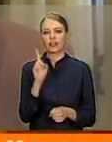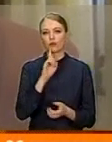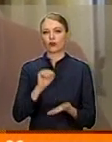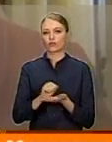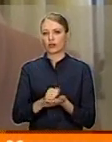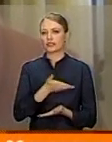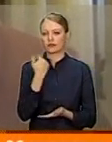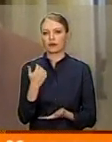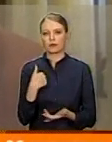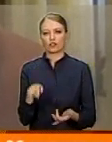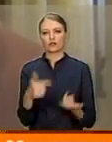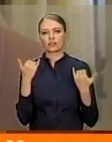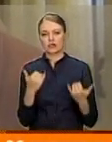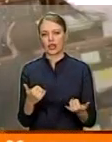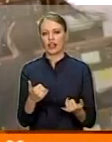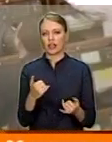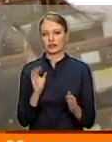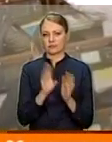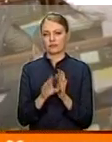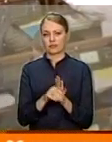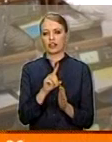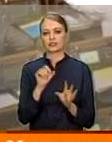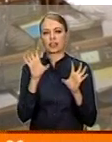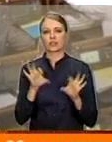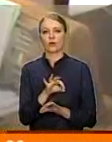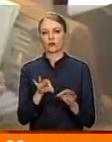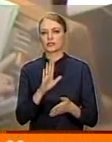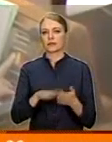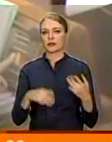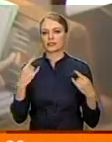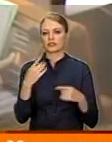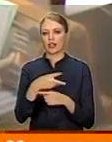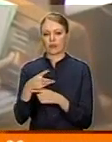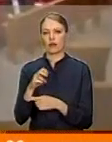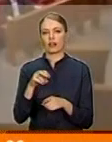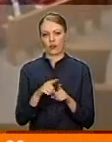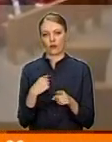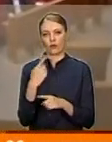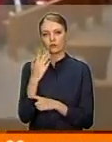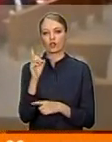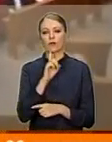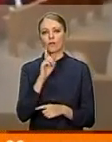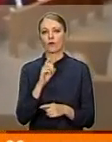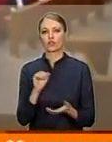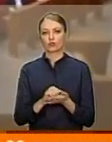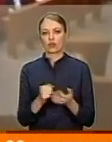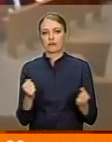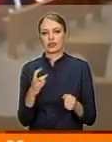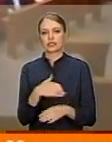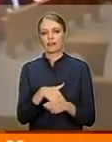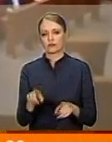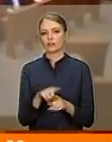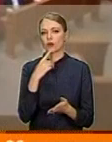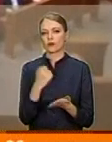журналістів нема, ми тут зараз карток напхаємо. Та за законопроекти без телекамер, однак, голосували. Поки журналісти мерзли на вулиці, депутати